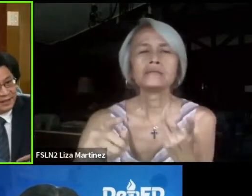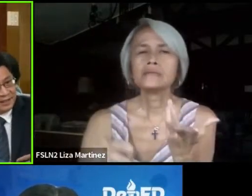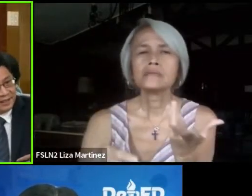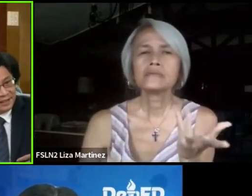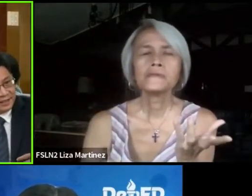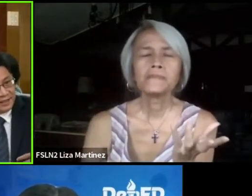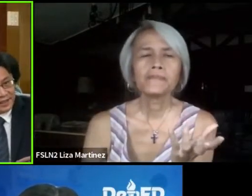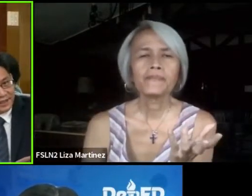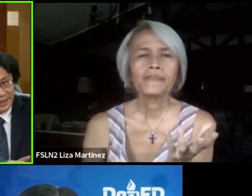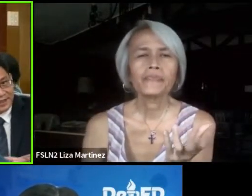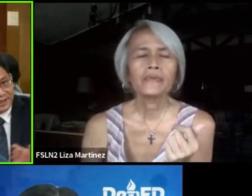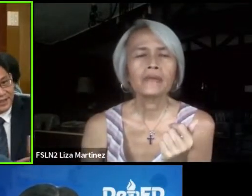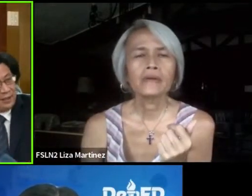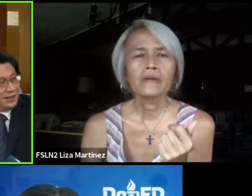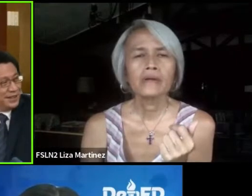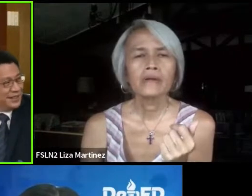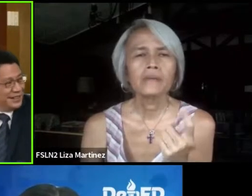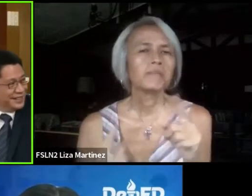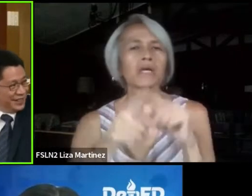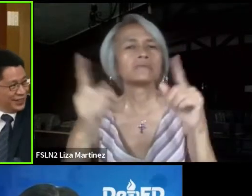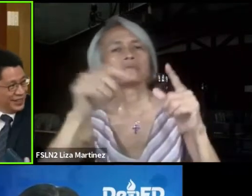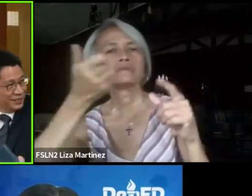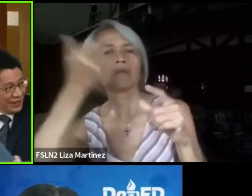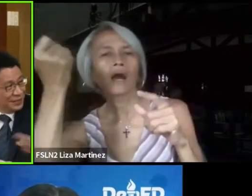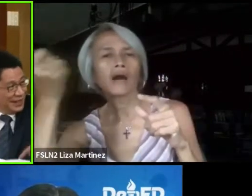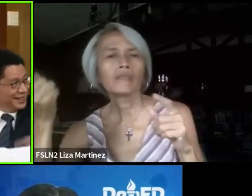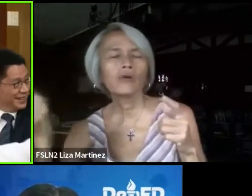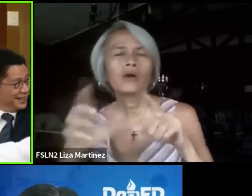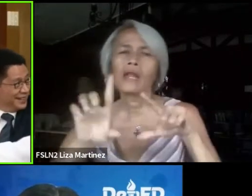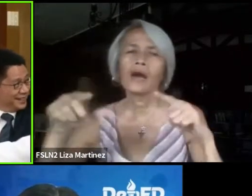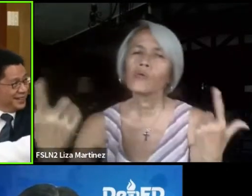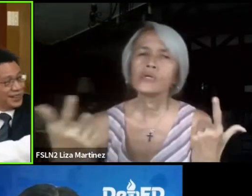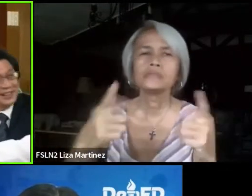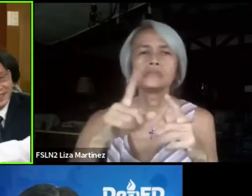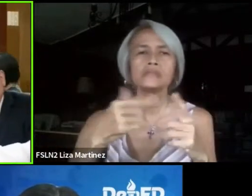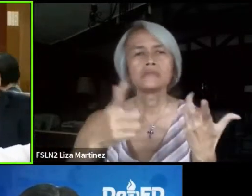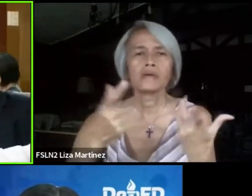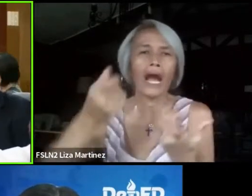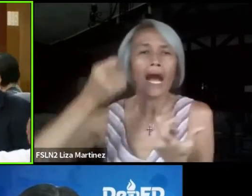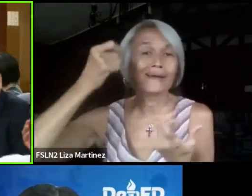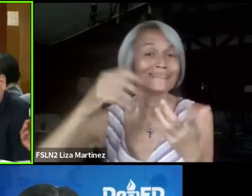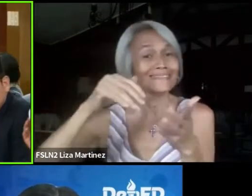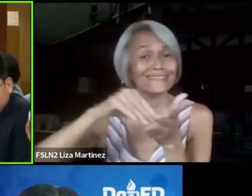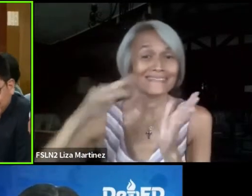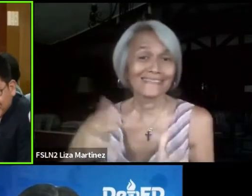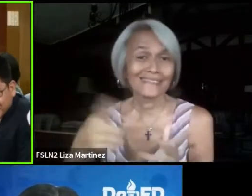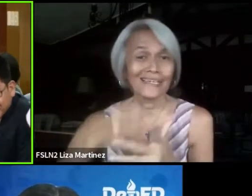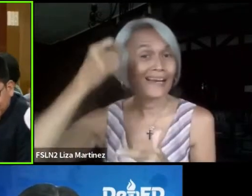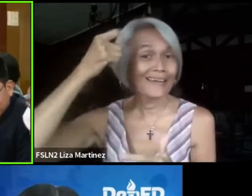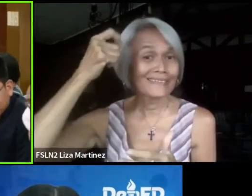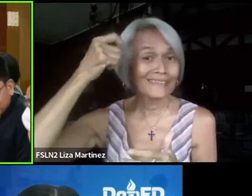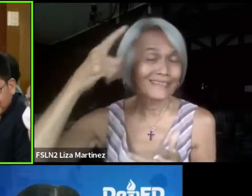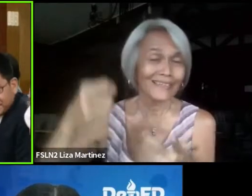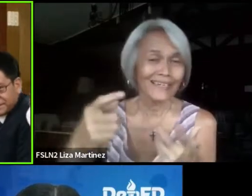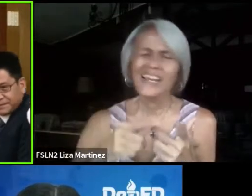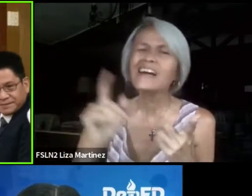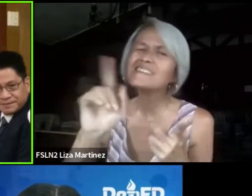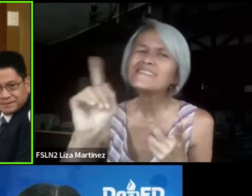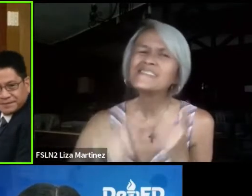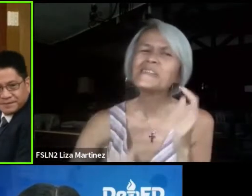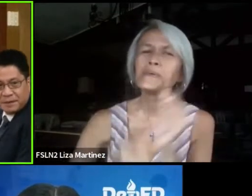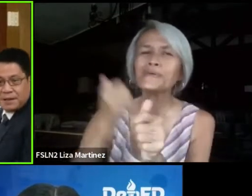yon, yung may mga iba pa na talagang albay mga nauunawaan nila, yung mga common na sinasalita sa